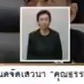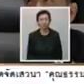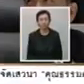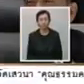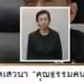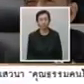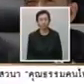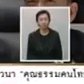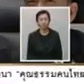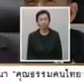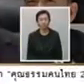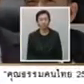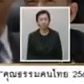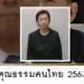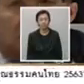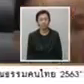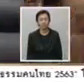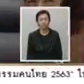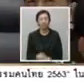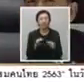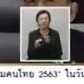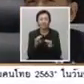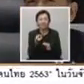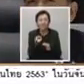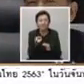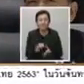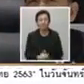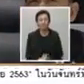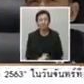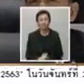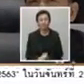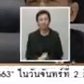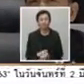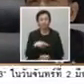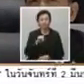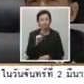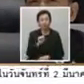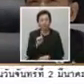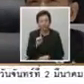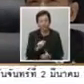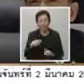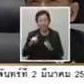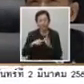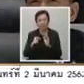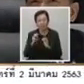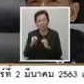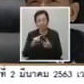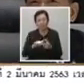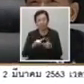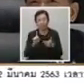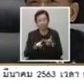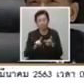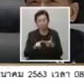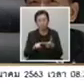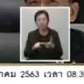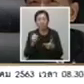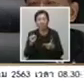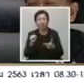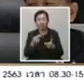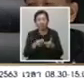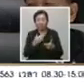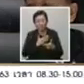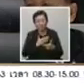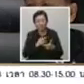ก็อธิบายนิดเดียวครับว่าปก็หมายถึงพี่ป้อมสอเสรีพิสุทธิ์ตอนนี้ดองแล้ว